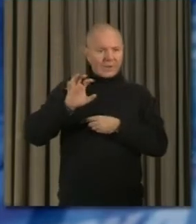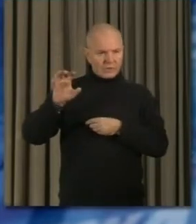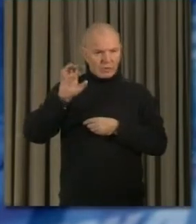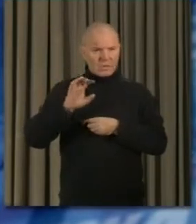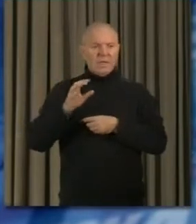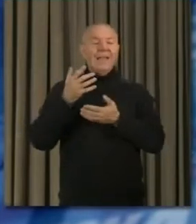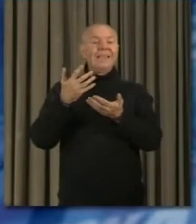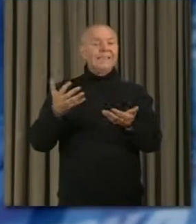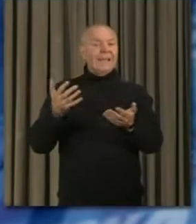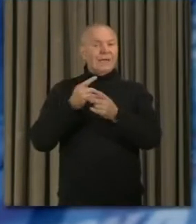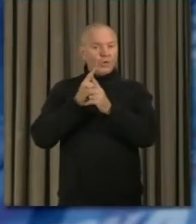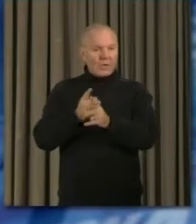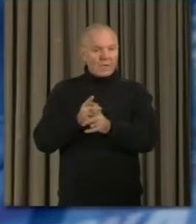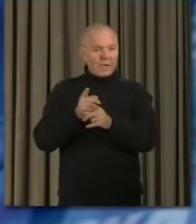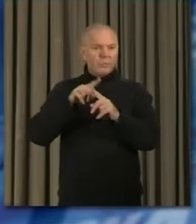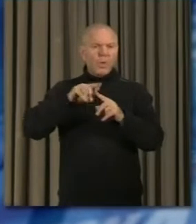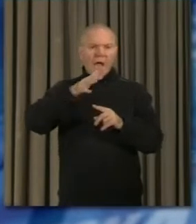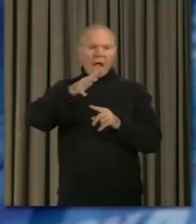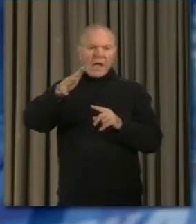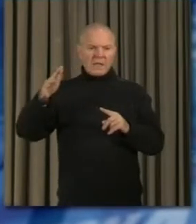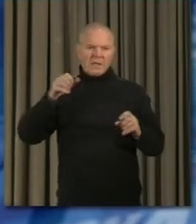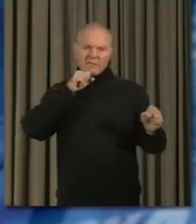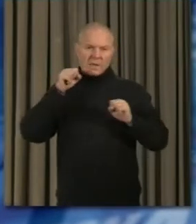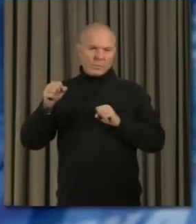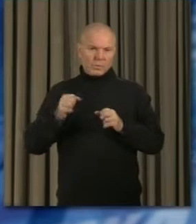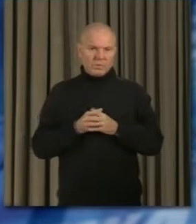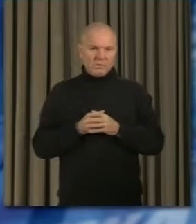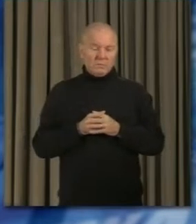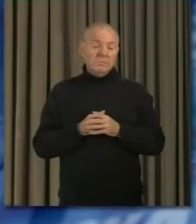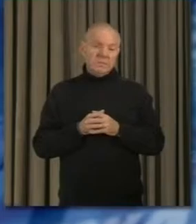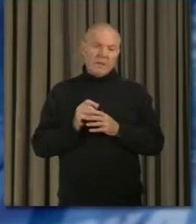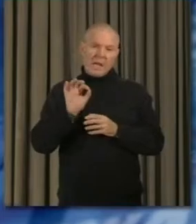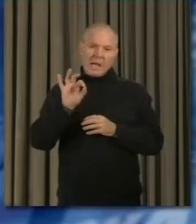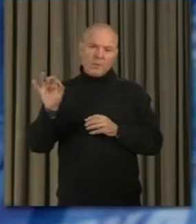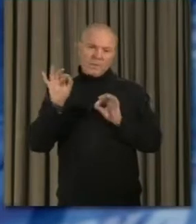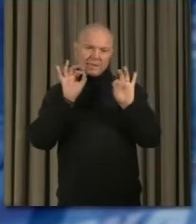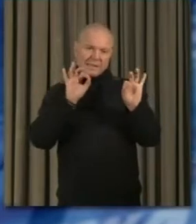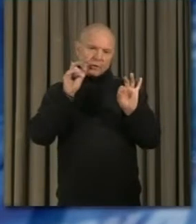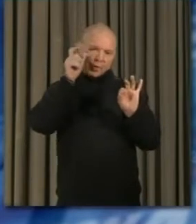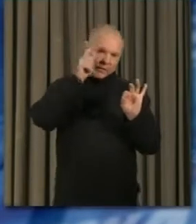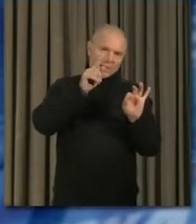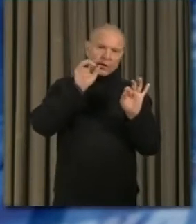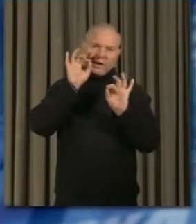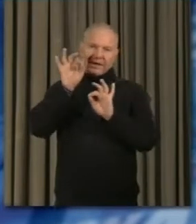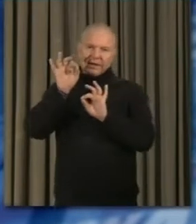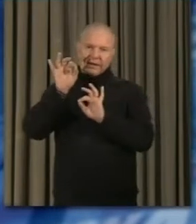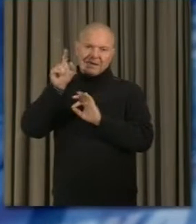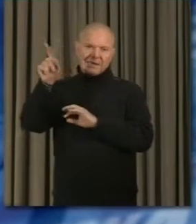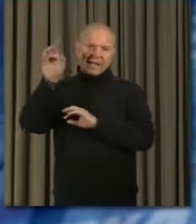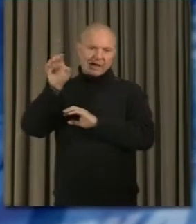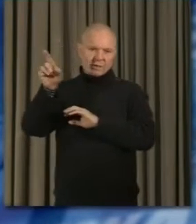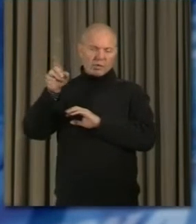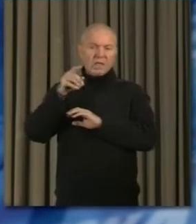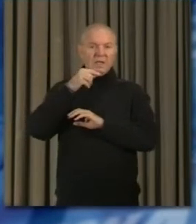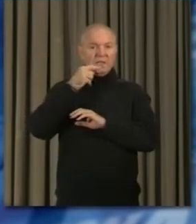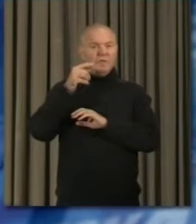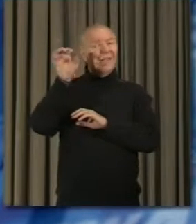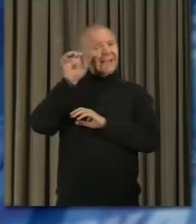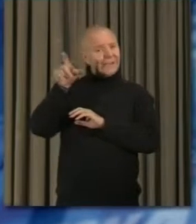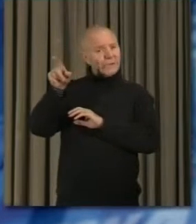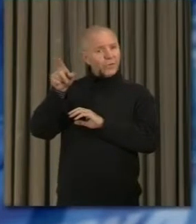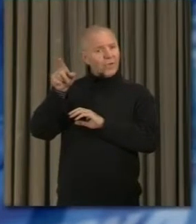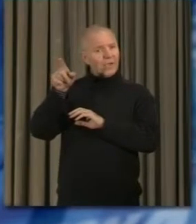territoriale Carlo Valentini e tanti altri. Non sono mancate le critiche al governo e alla regione. Cota è stato drastico. La regione di Chiamparino